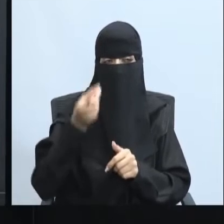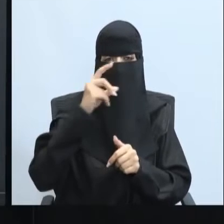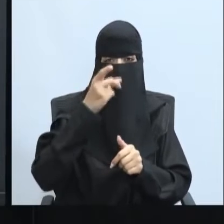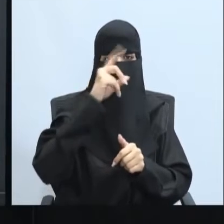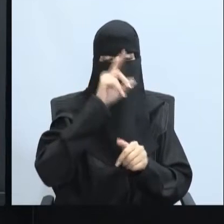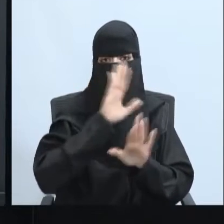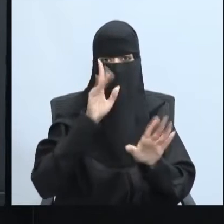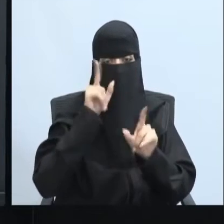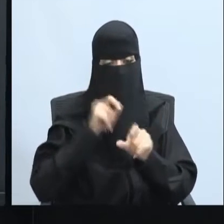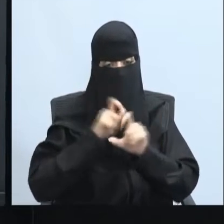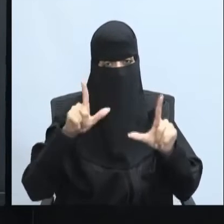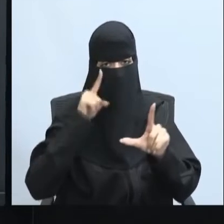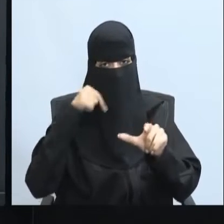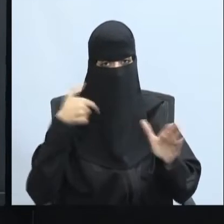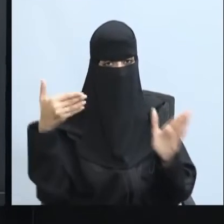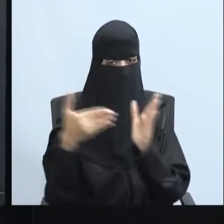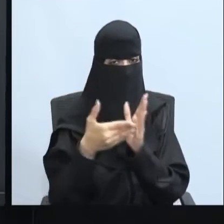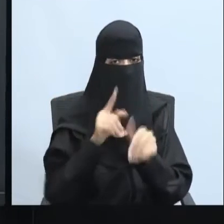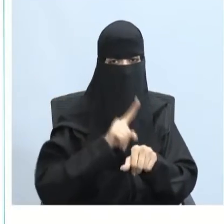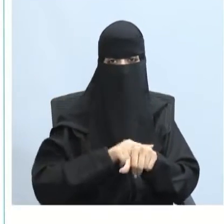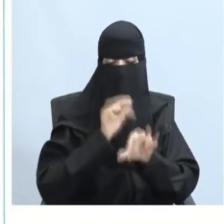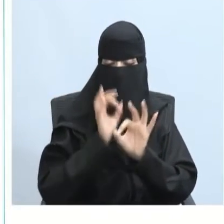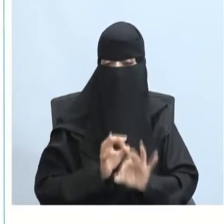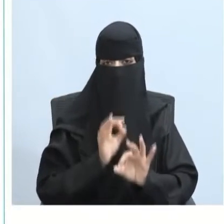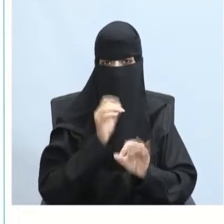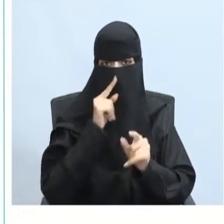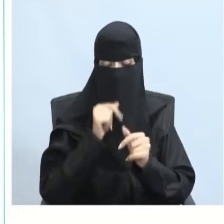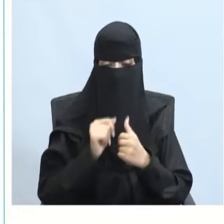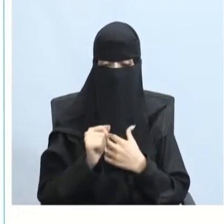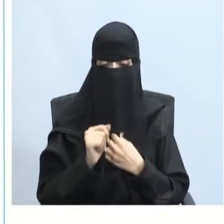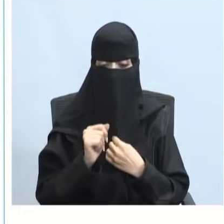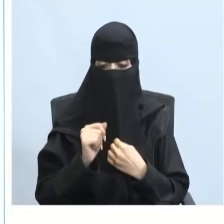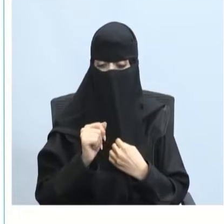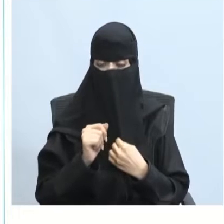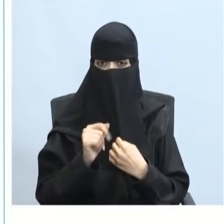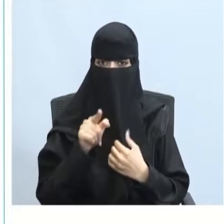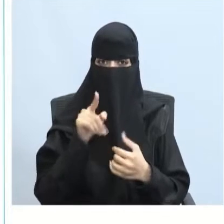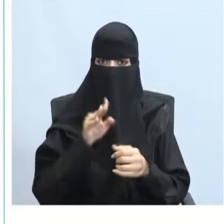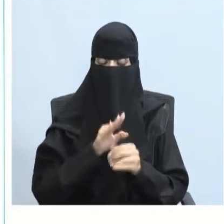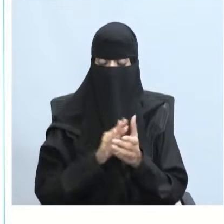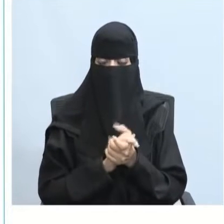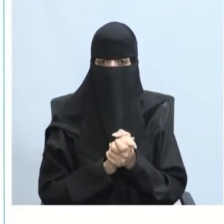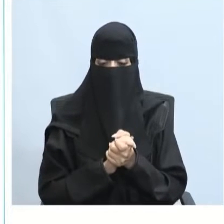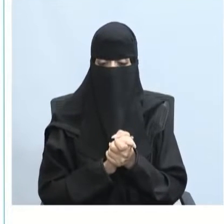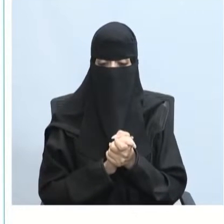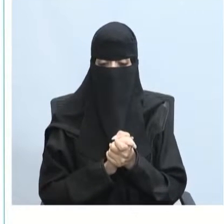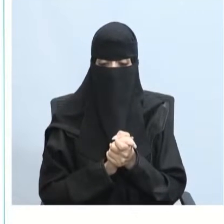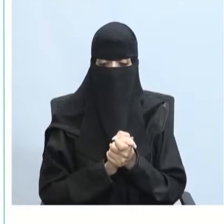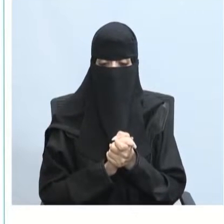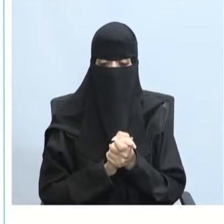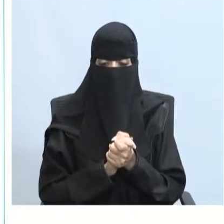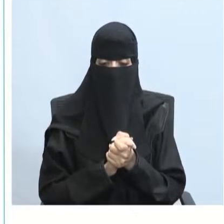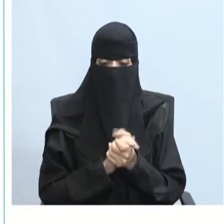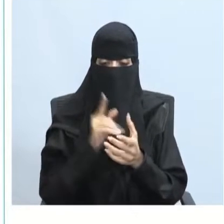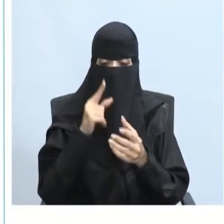لتقديم هذا الاختبار او التقديم على هذه الجامعه يمنع جدوله احمال او اعمال